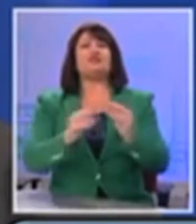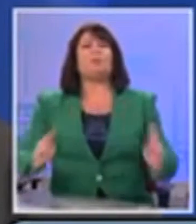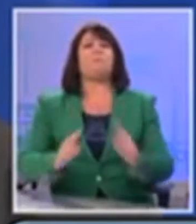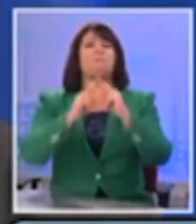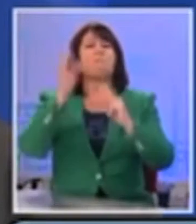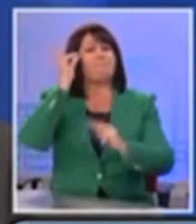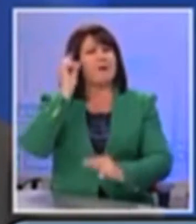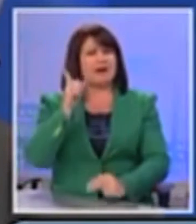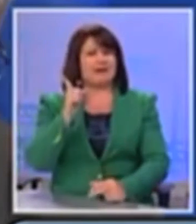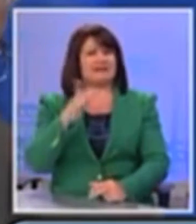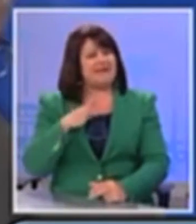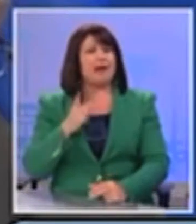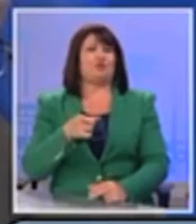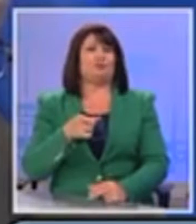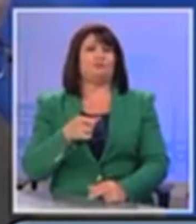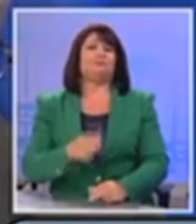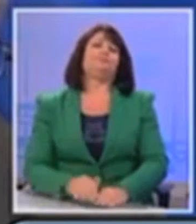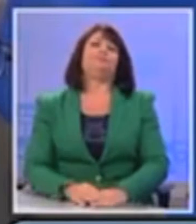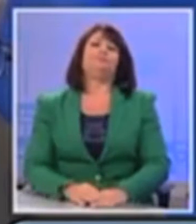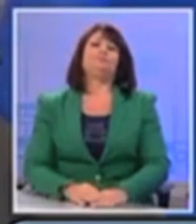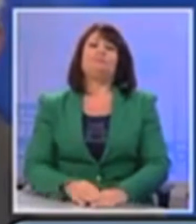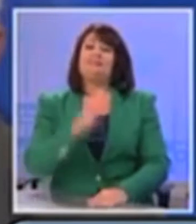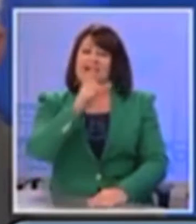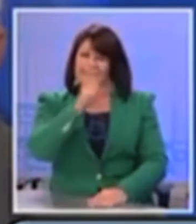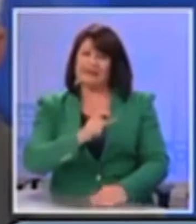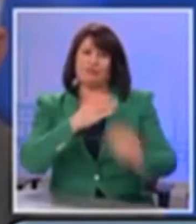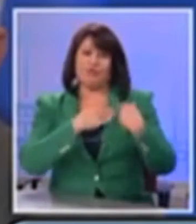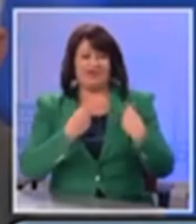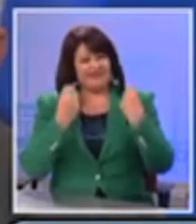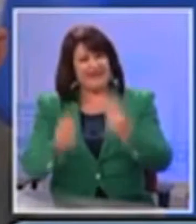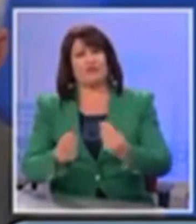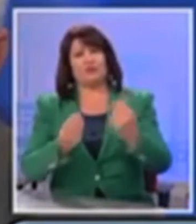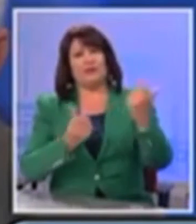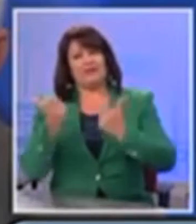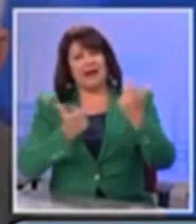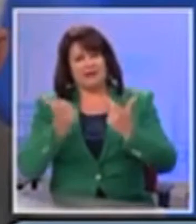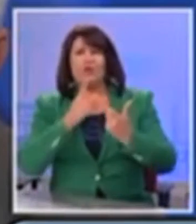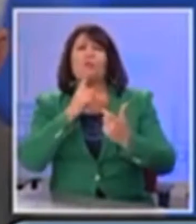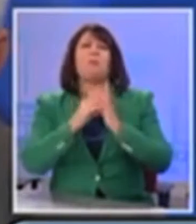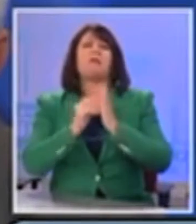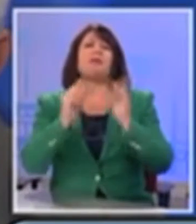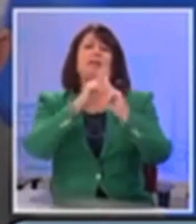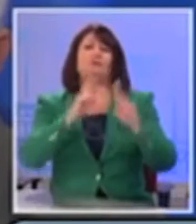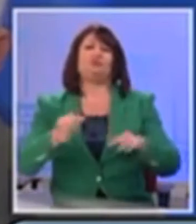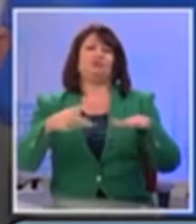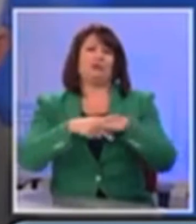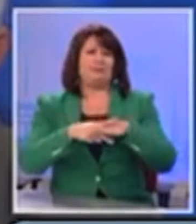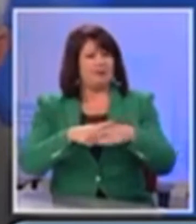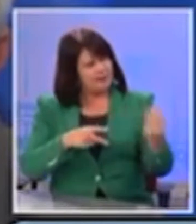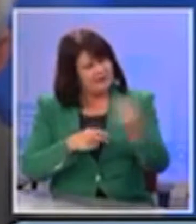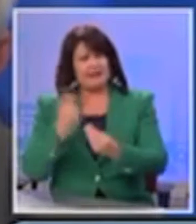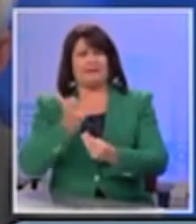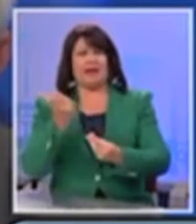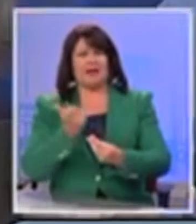créanciers, puisque le FMI est créancier, et que le Club de Paris est un club informel des